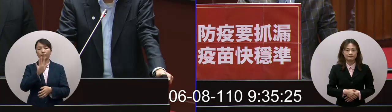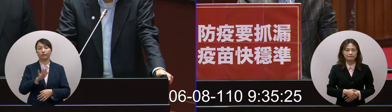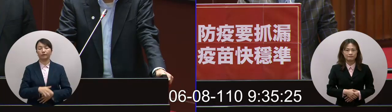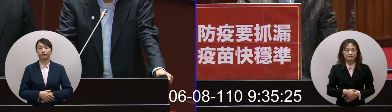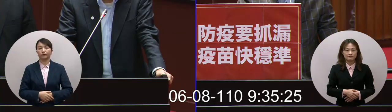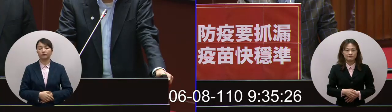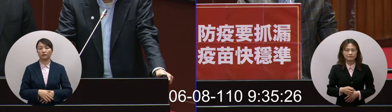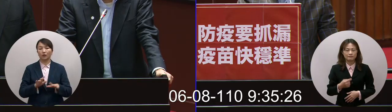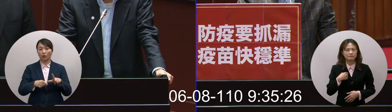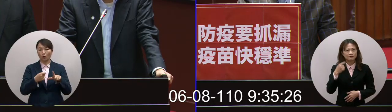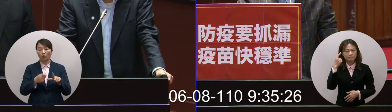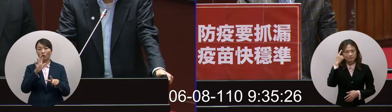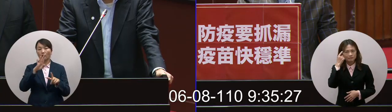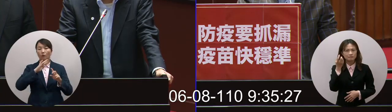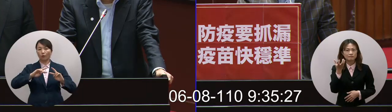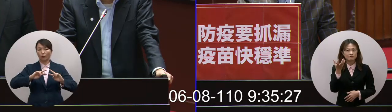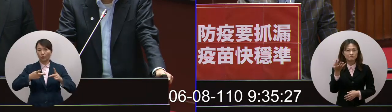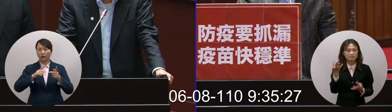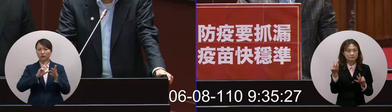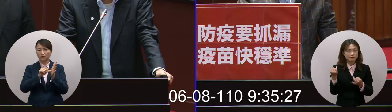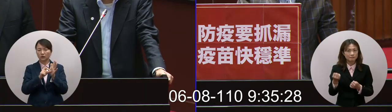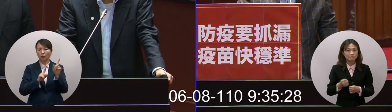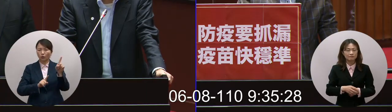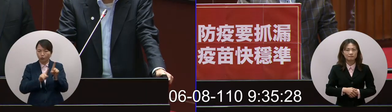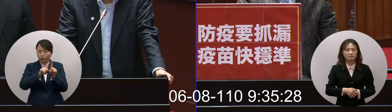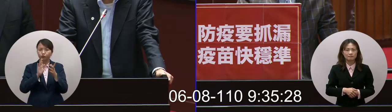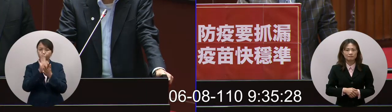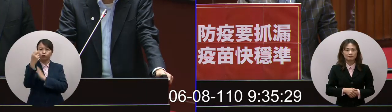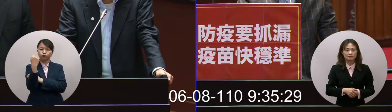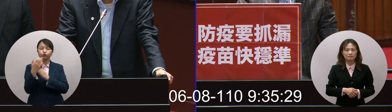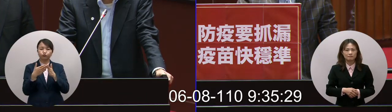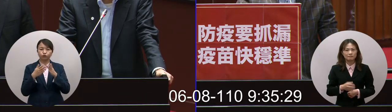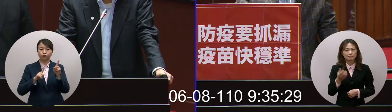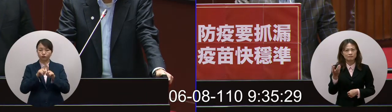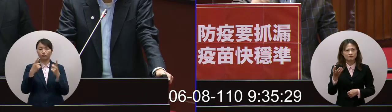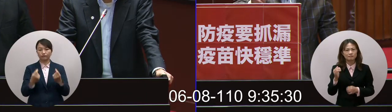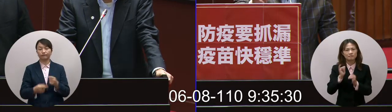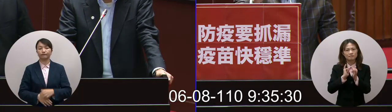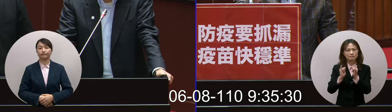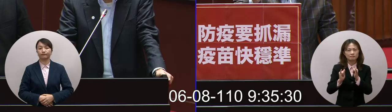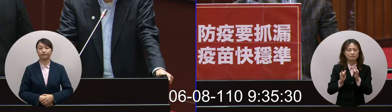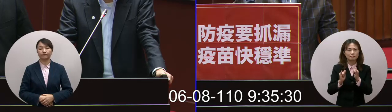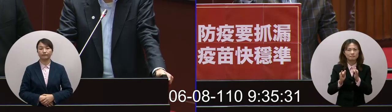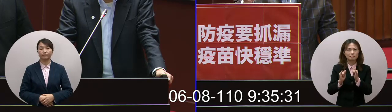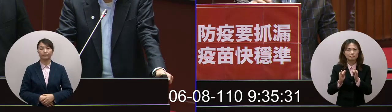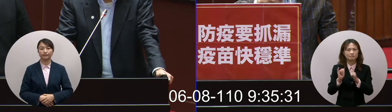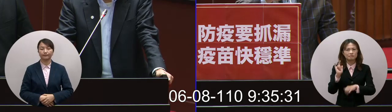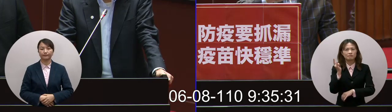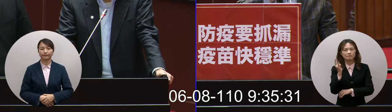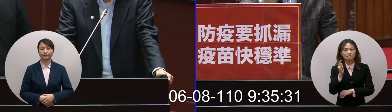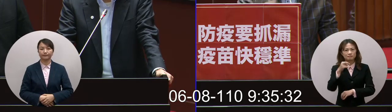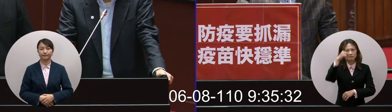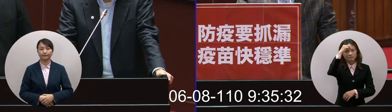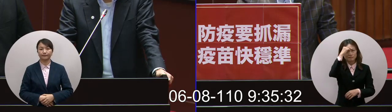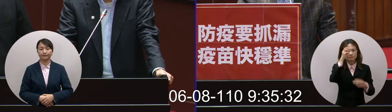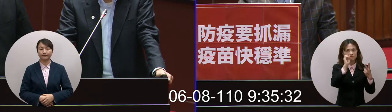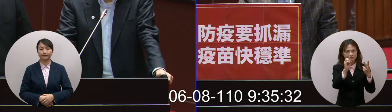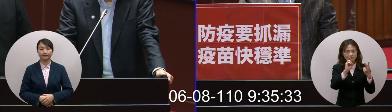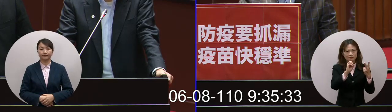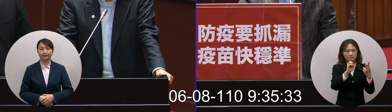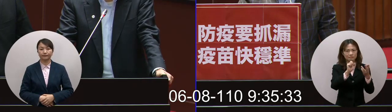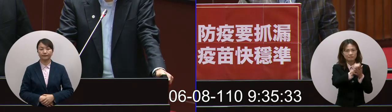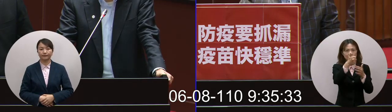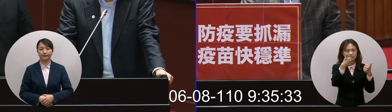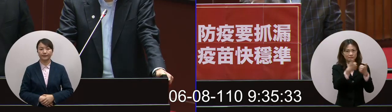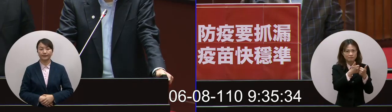对啦，我想吼，大部分 怎么样改变这个时间差？我来努力。 我想大部分的民众拢是恁两点，中央的看了，三点看台北新